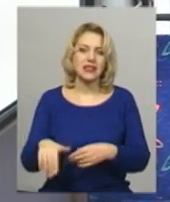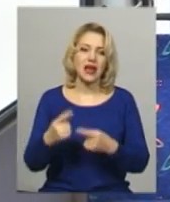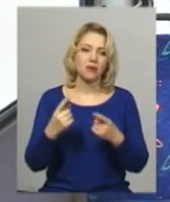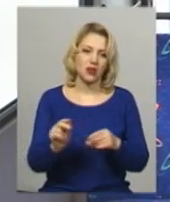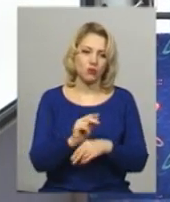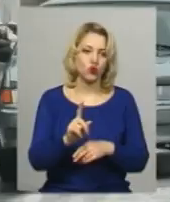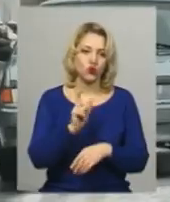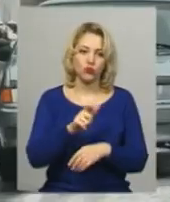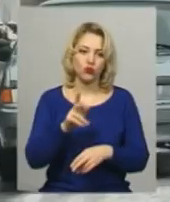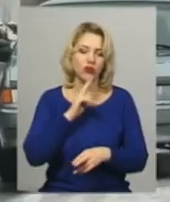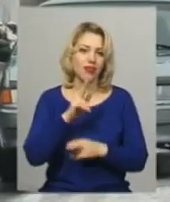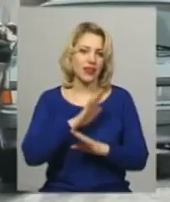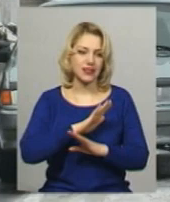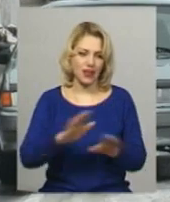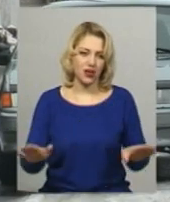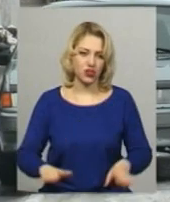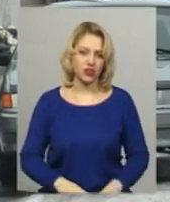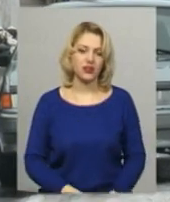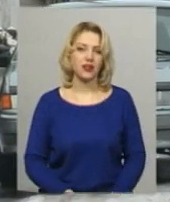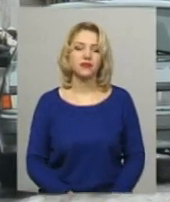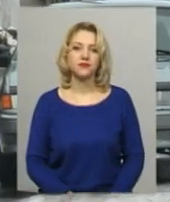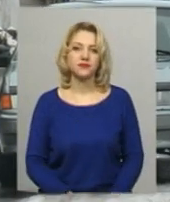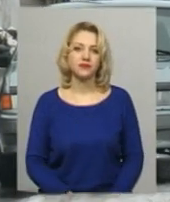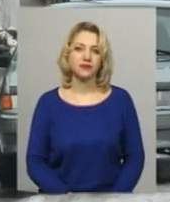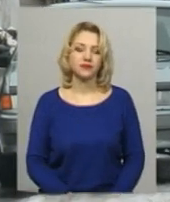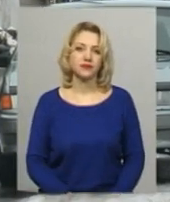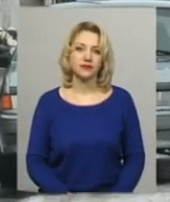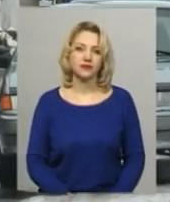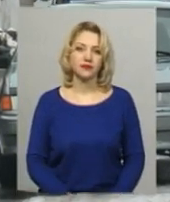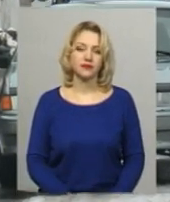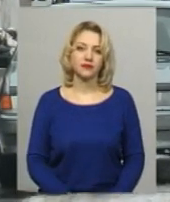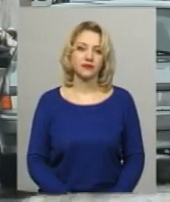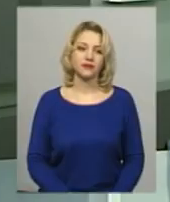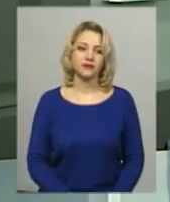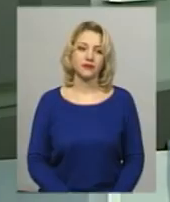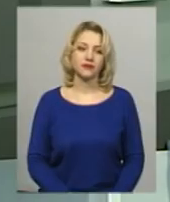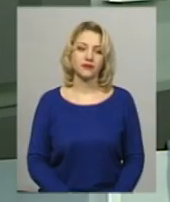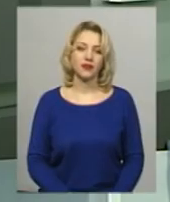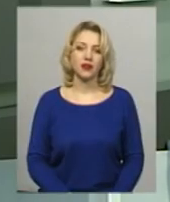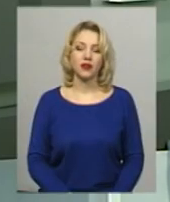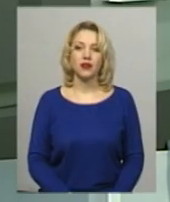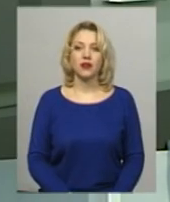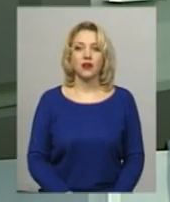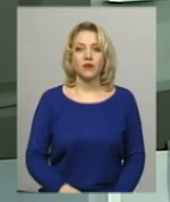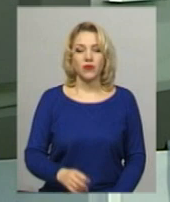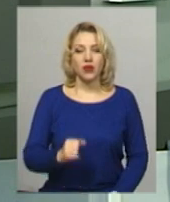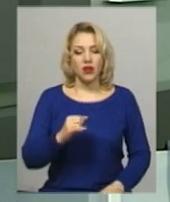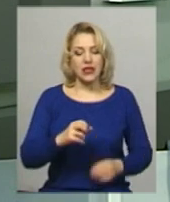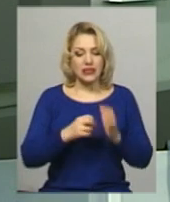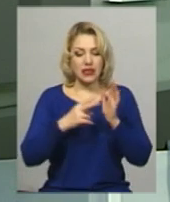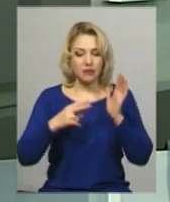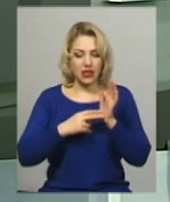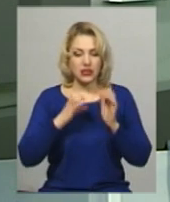аби пасажири не скаржилися. Вікторія Бондар, Юрій Чорний, новини Поділля Центр. Солданський указ 17